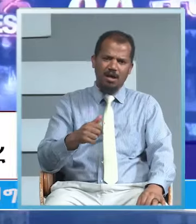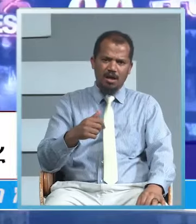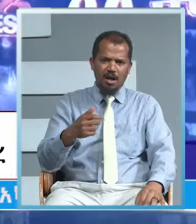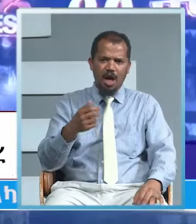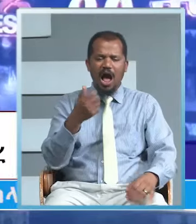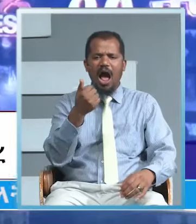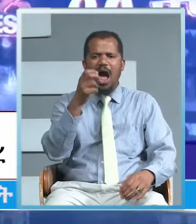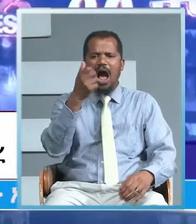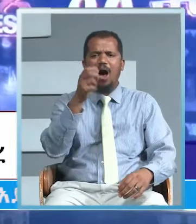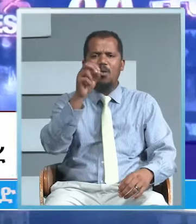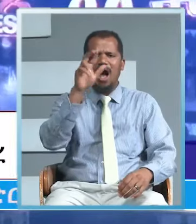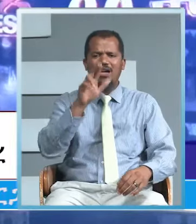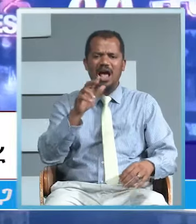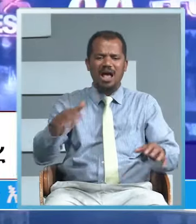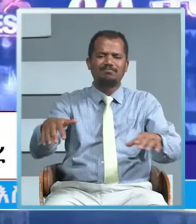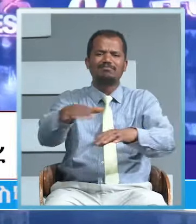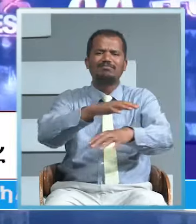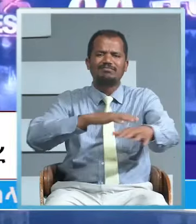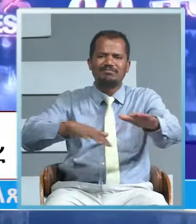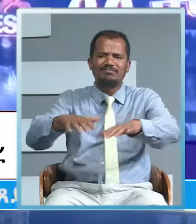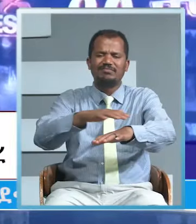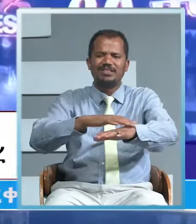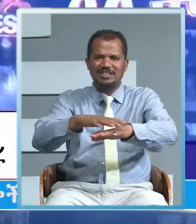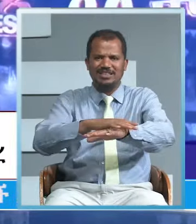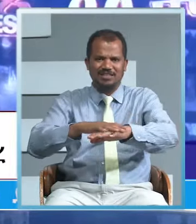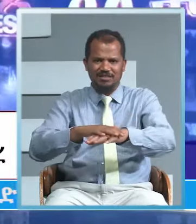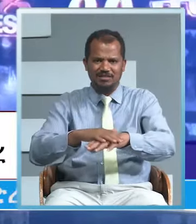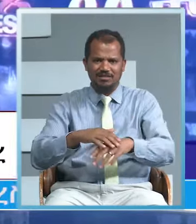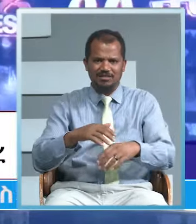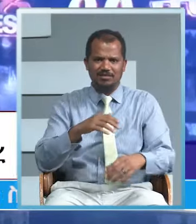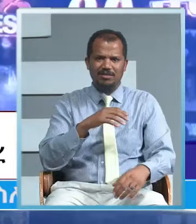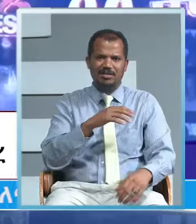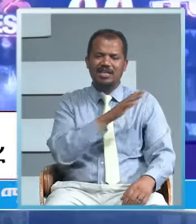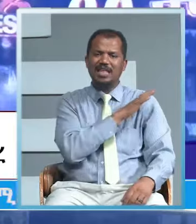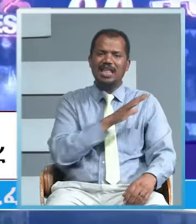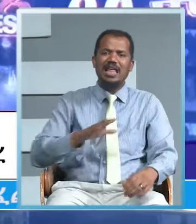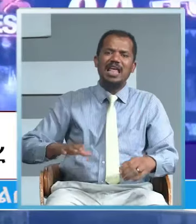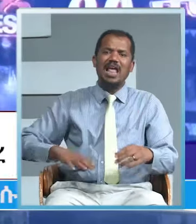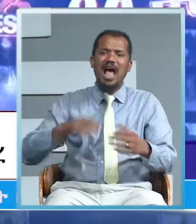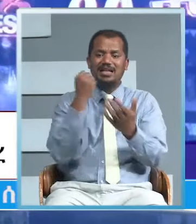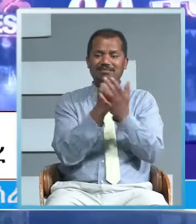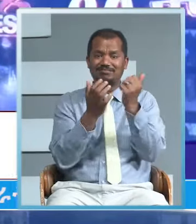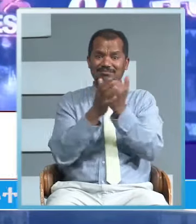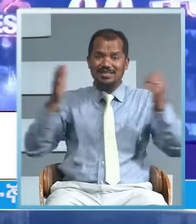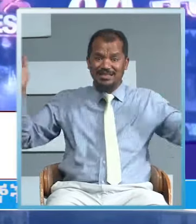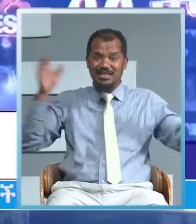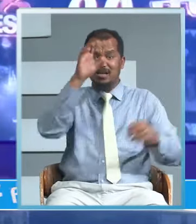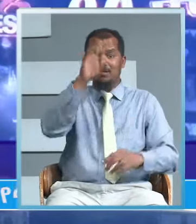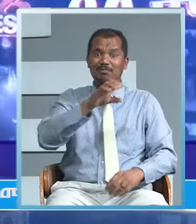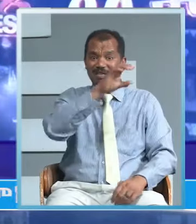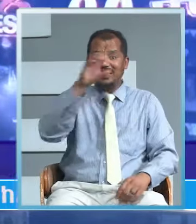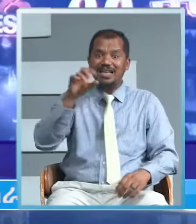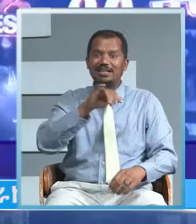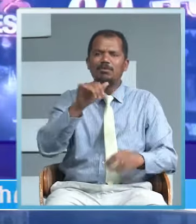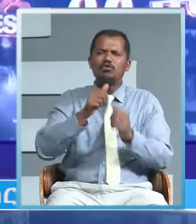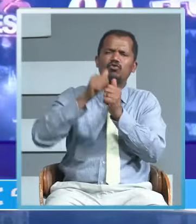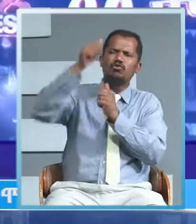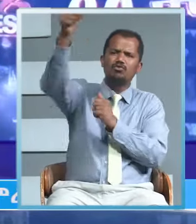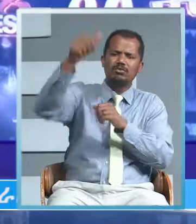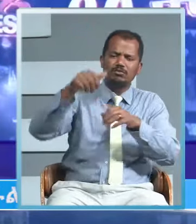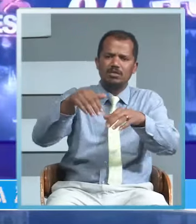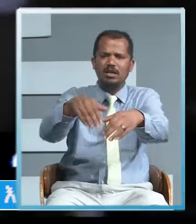አቧራ አለበሱትና ልክ እንደ ጌታ የተሰቀለበት መስቀል ራቅ አርጎ